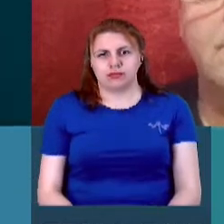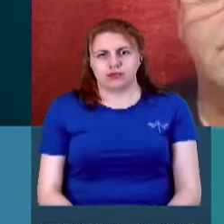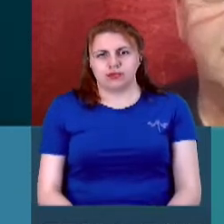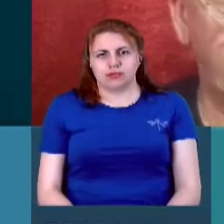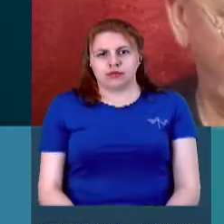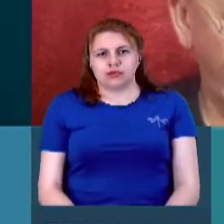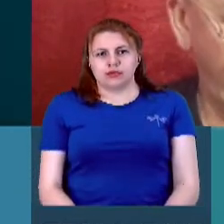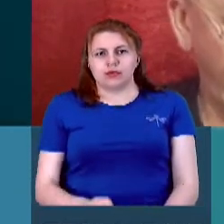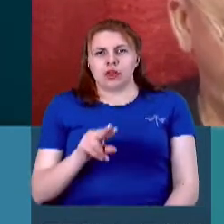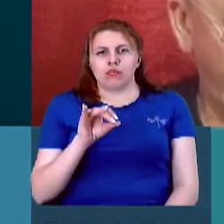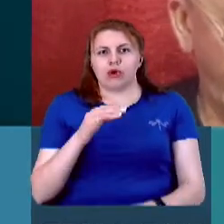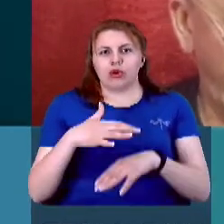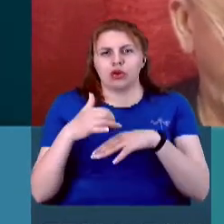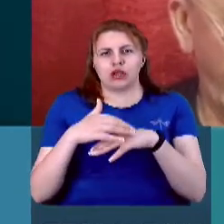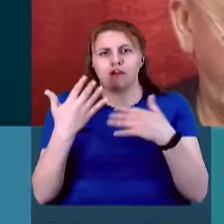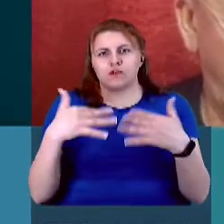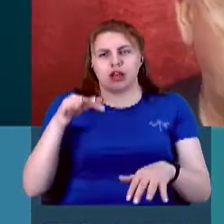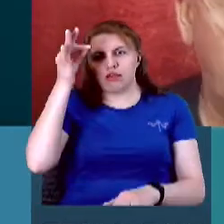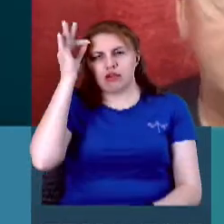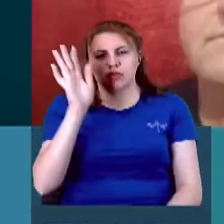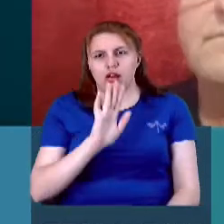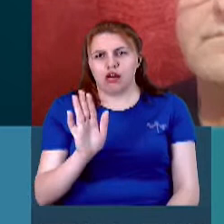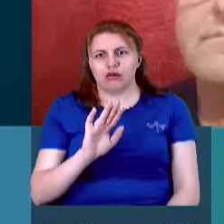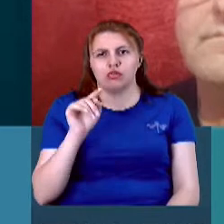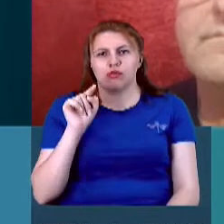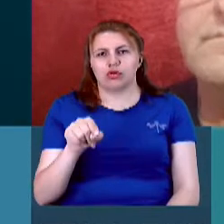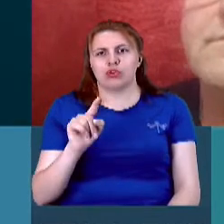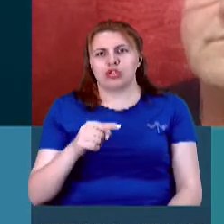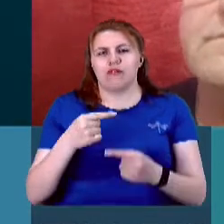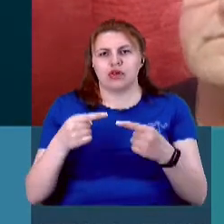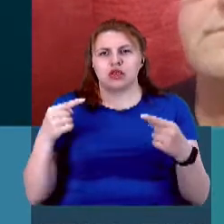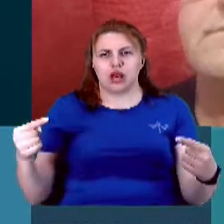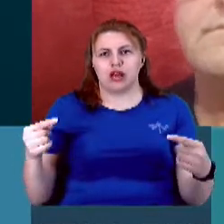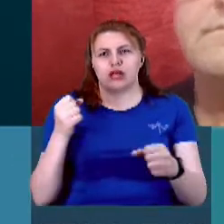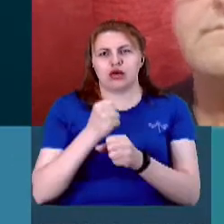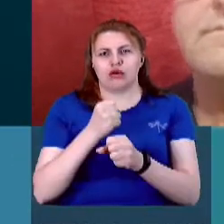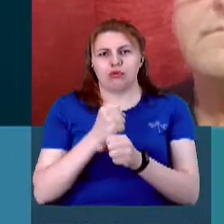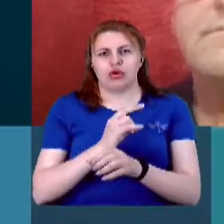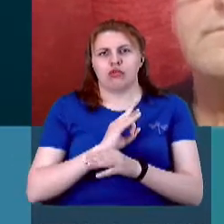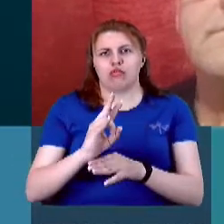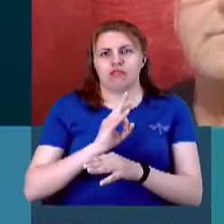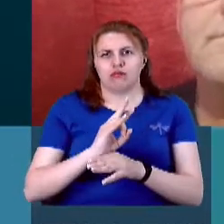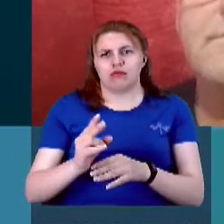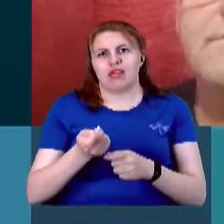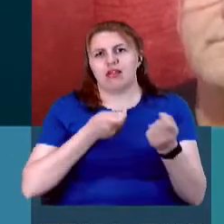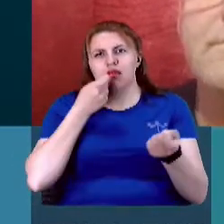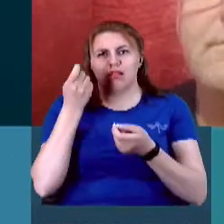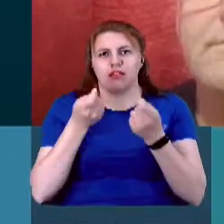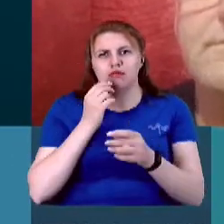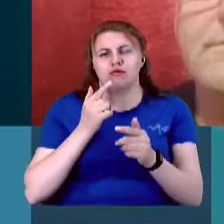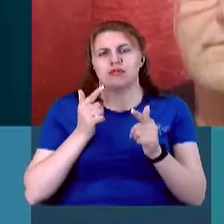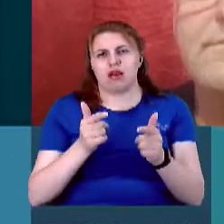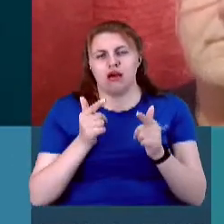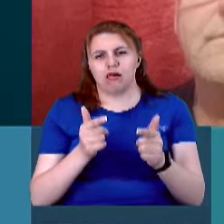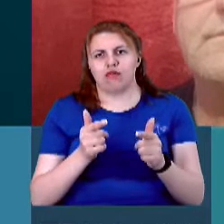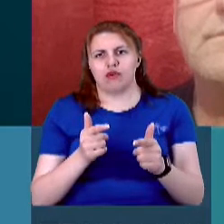не згадуємо, і про те, що її там всілякі робили різні дрібні залякування.